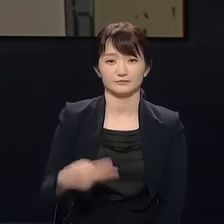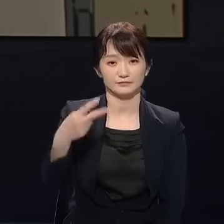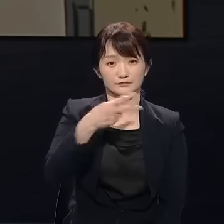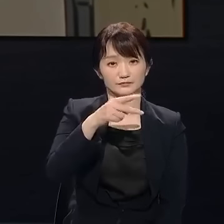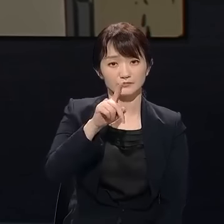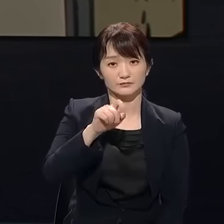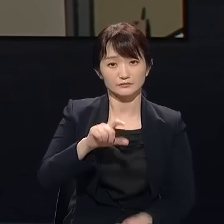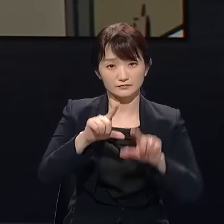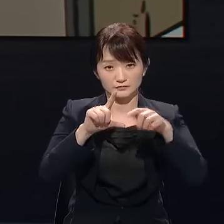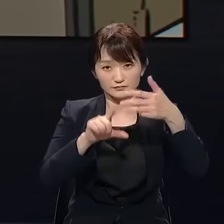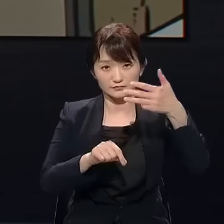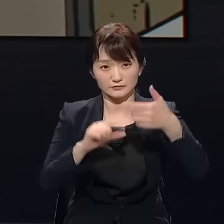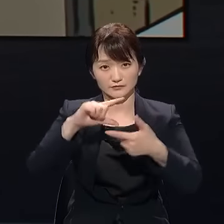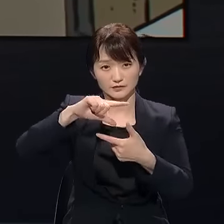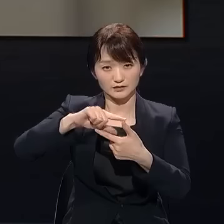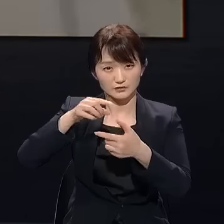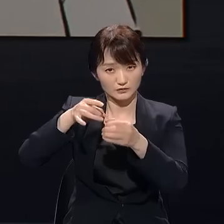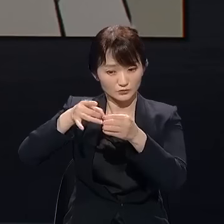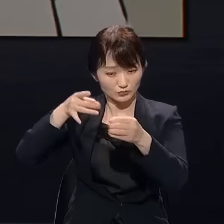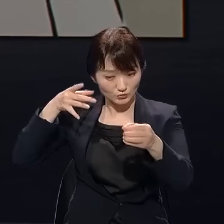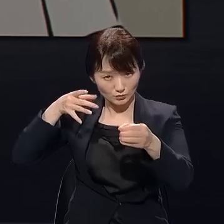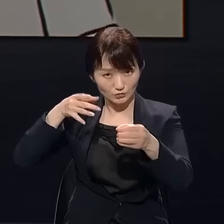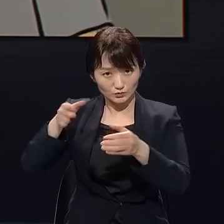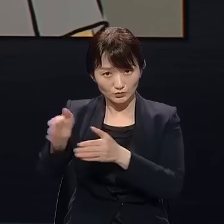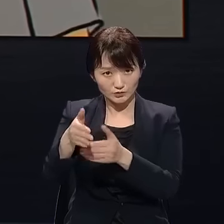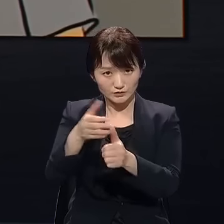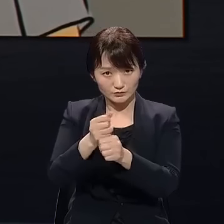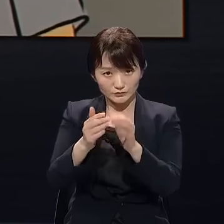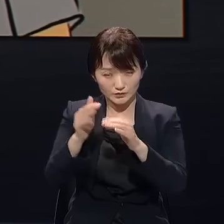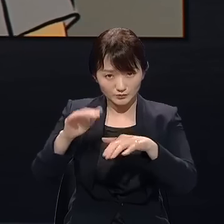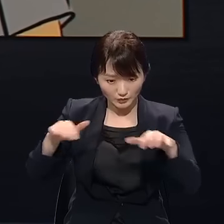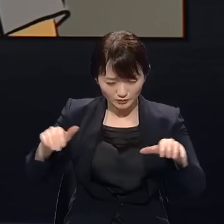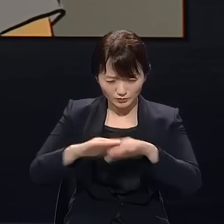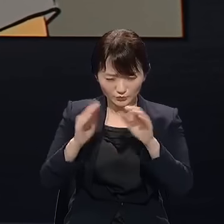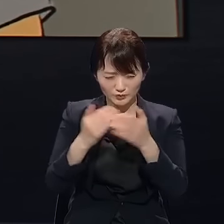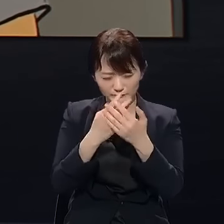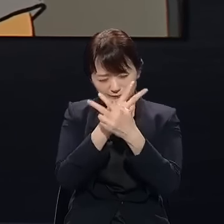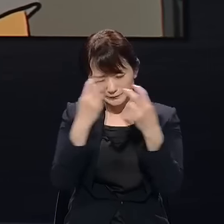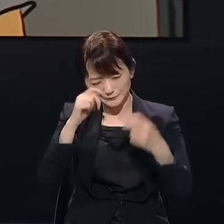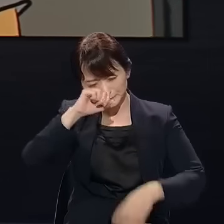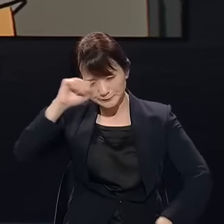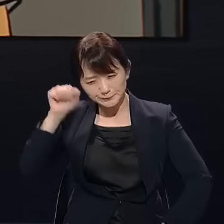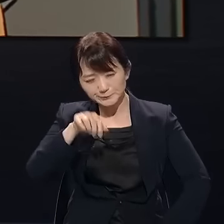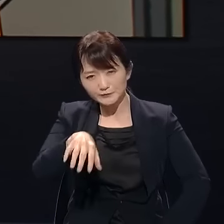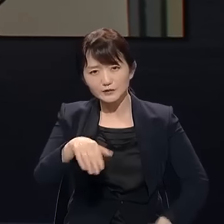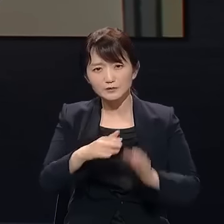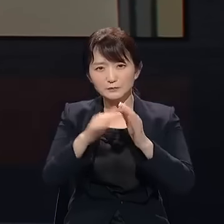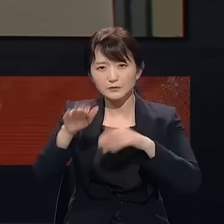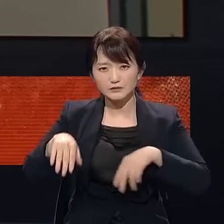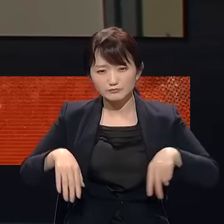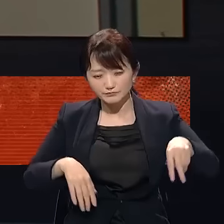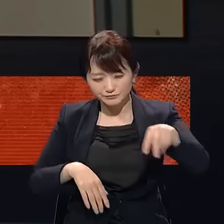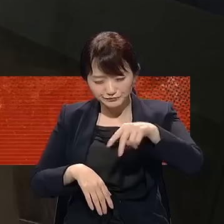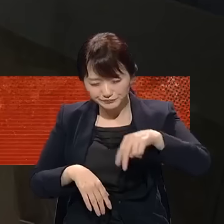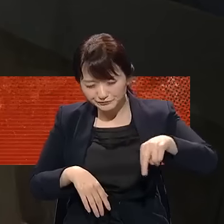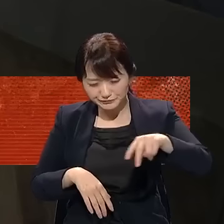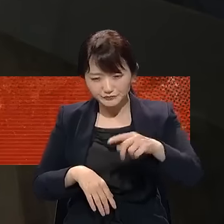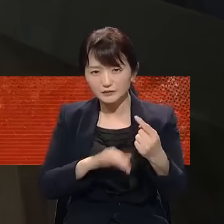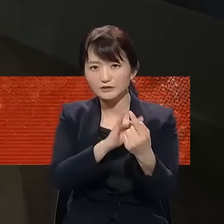2015년 8월 경남 통영의 한 어촌 마을 모두가 잠든 새벽 시간 마을을 배회하는 한 명이